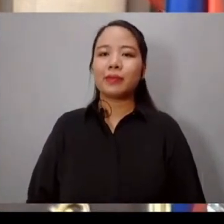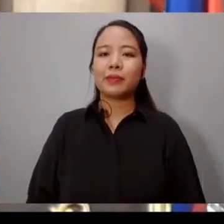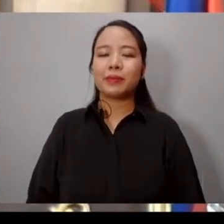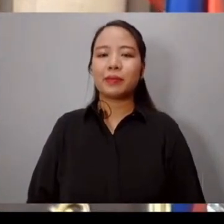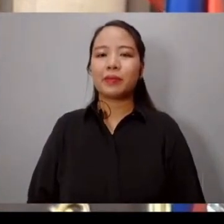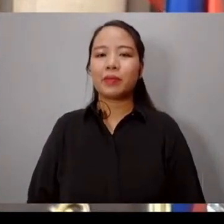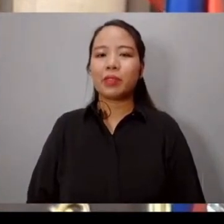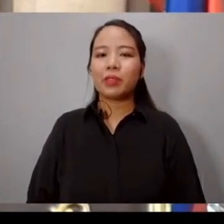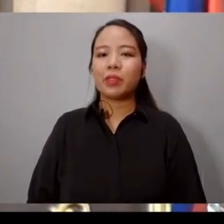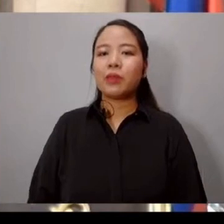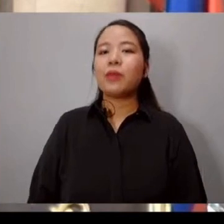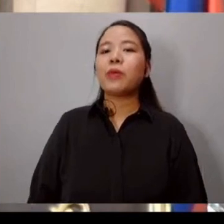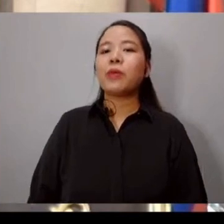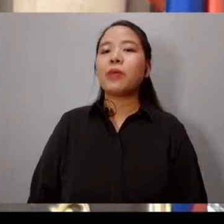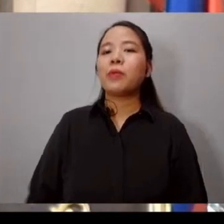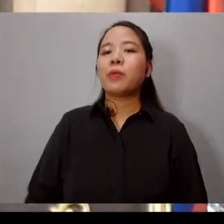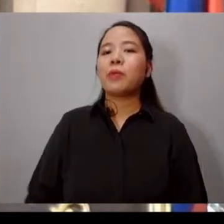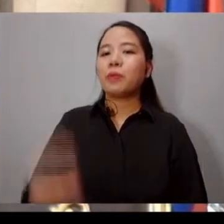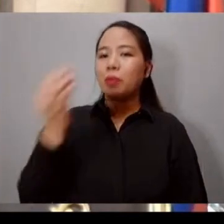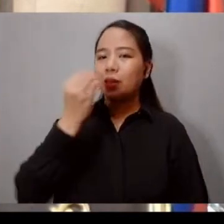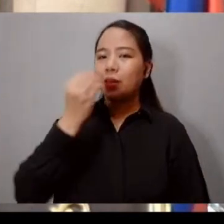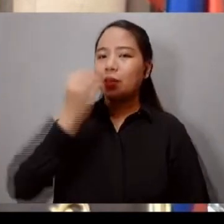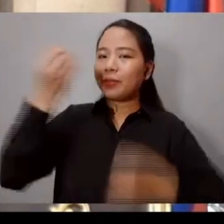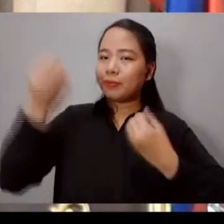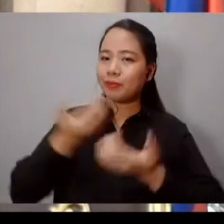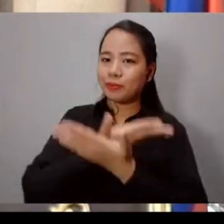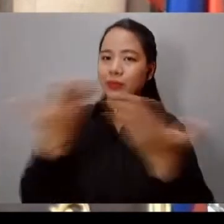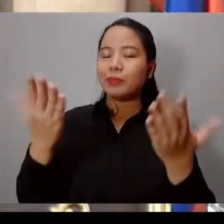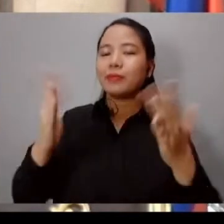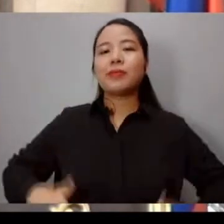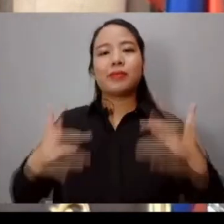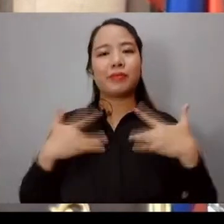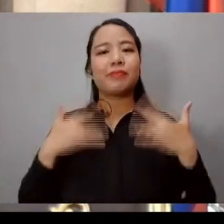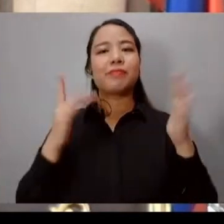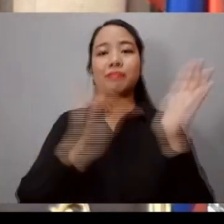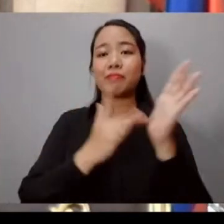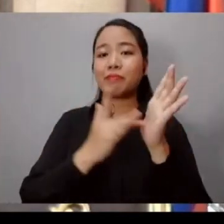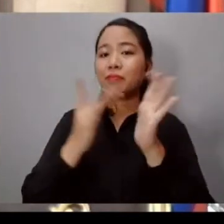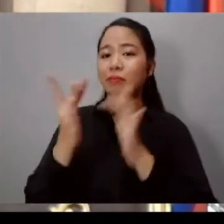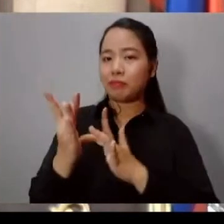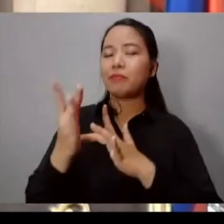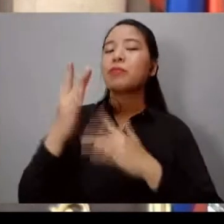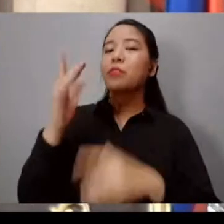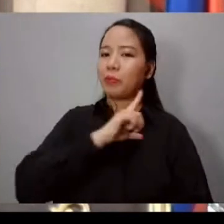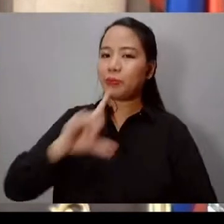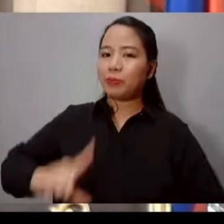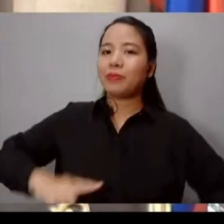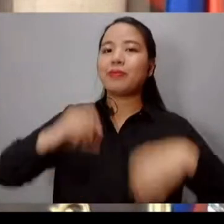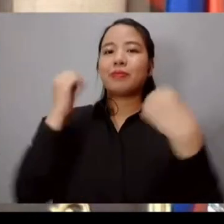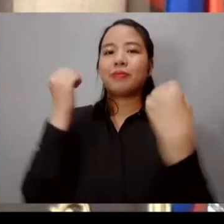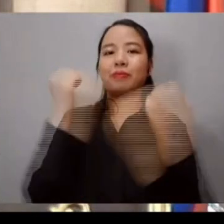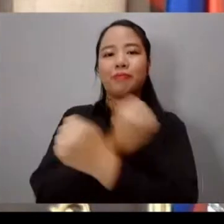Pagkaing dulot ay buhay, si Jesus na poong mahal, buhay natin siya kailanman.